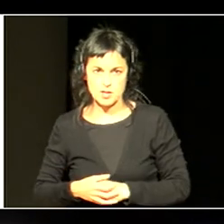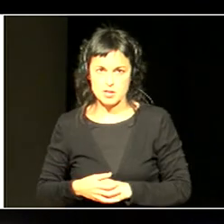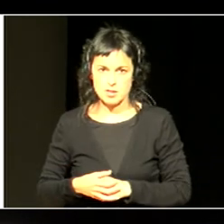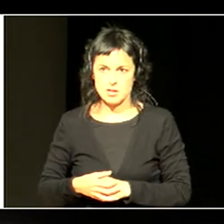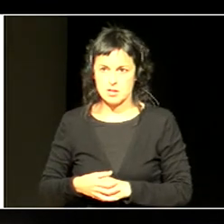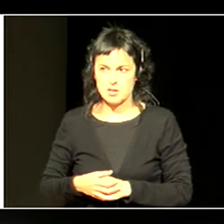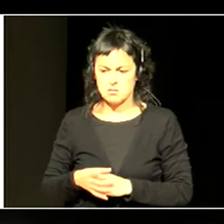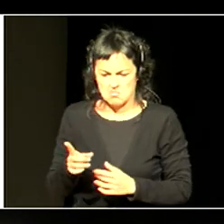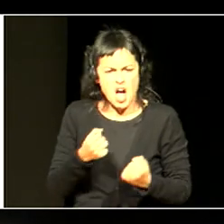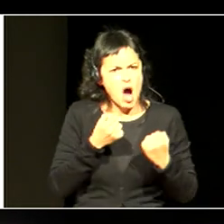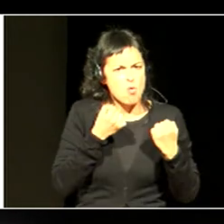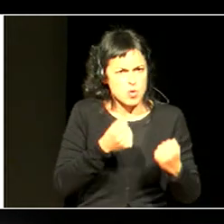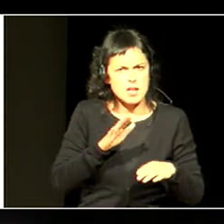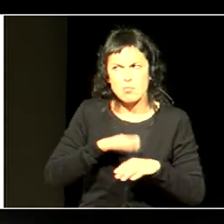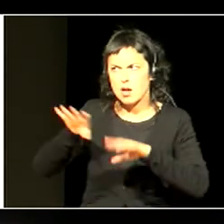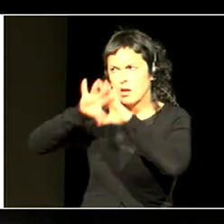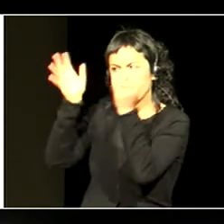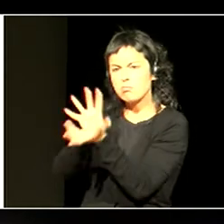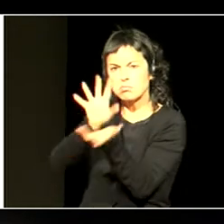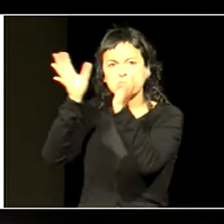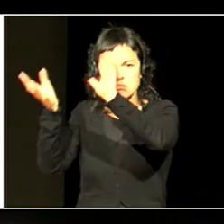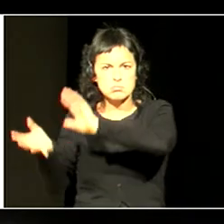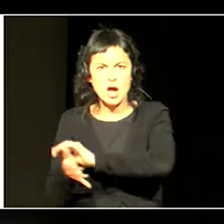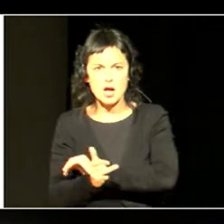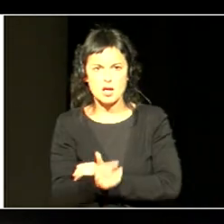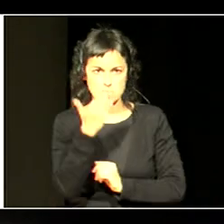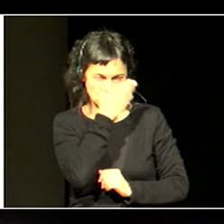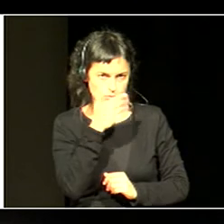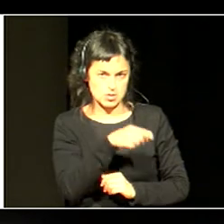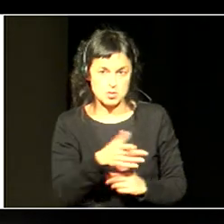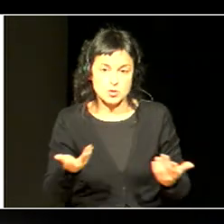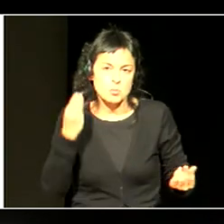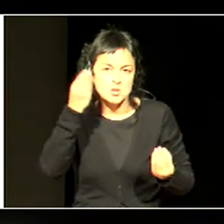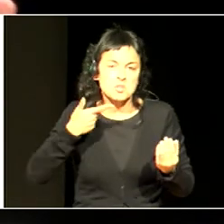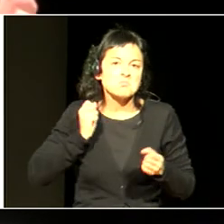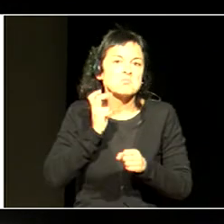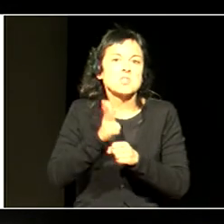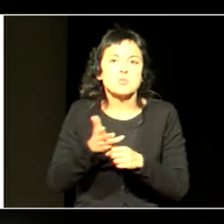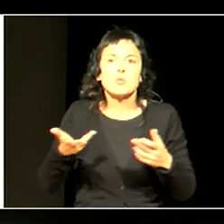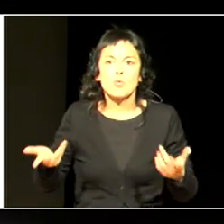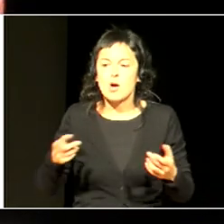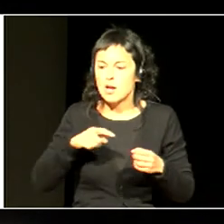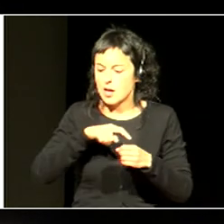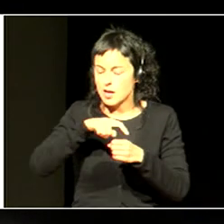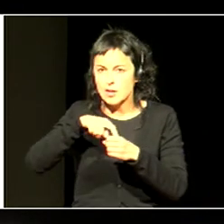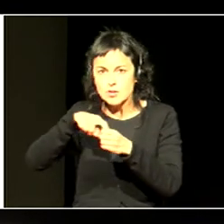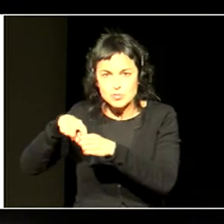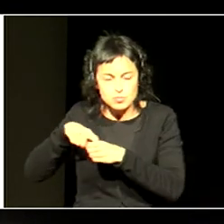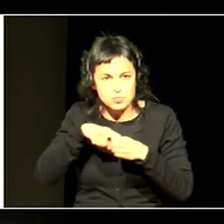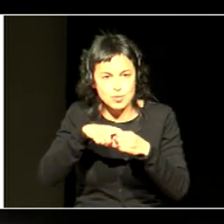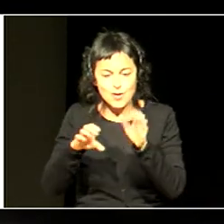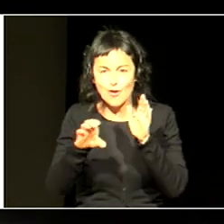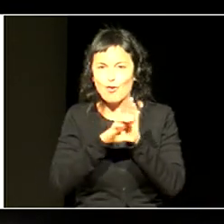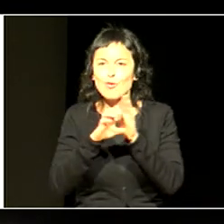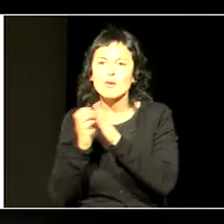bere indartsua badaukola, ez da? Orduan, ni pentsatzen dut, gure erronka hori dela, ez da? Elkartasuneko kurrikulum bat planteatzia,